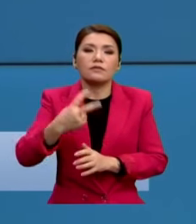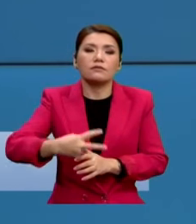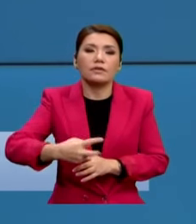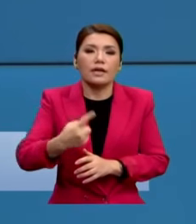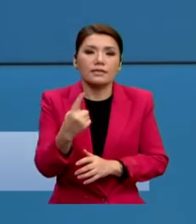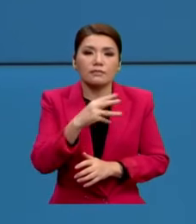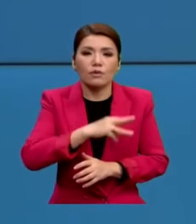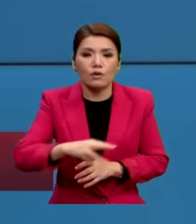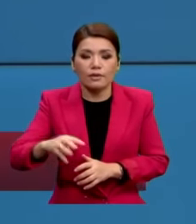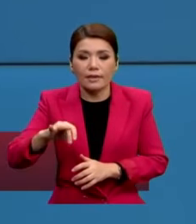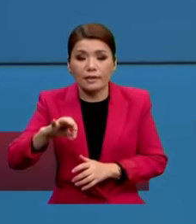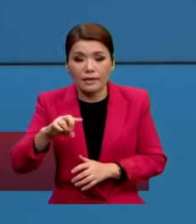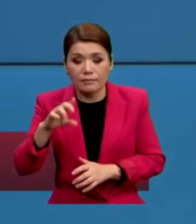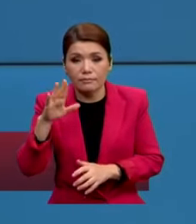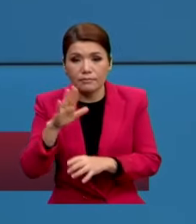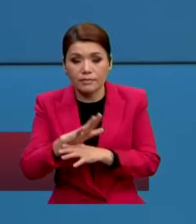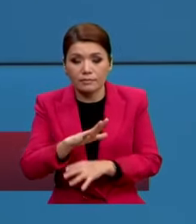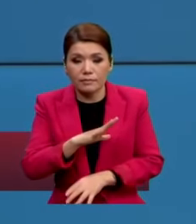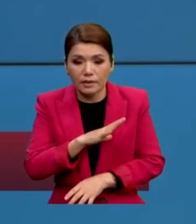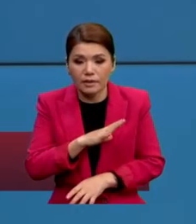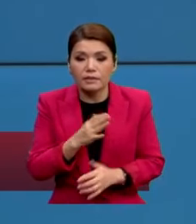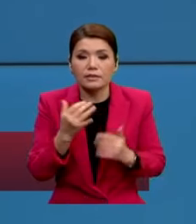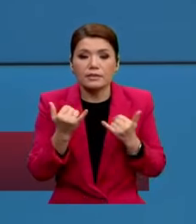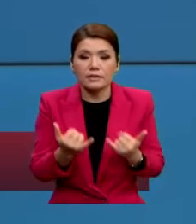тенге приговор уже состоялся. В данный момент